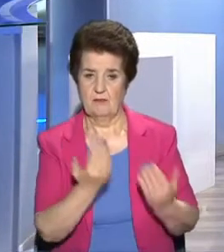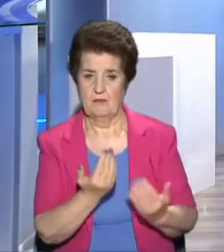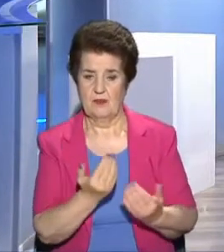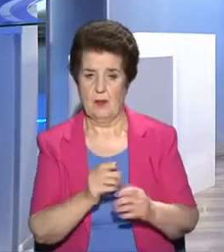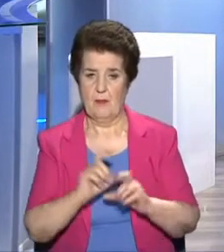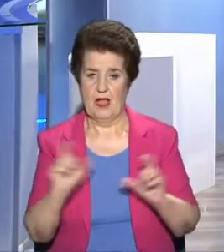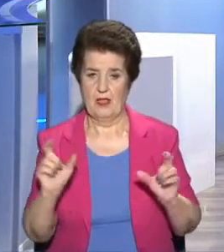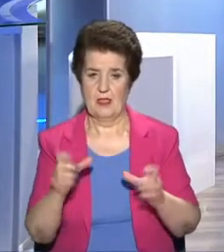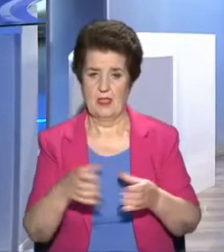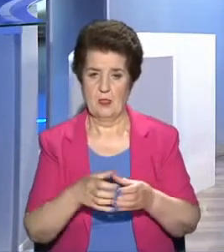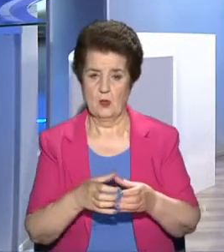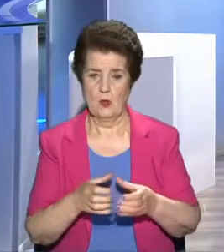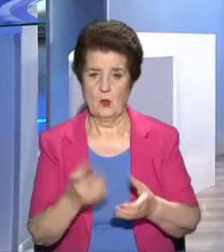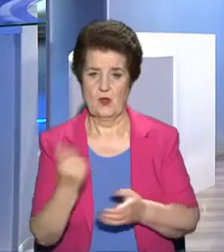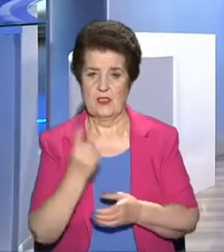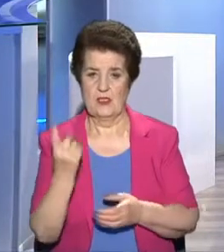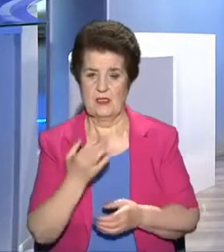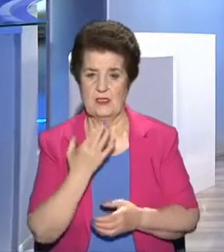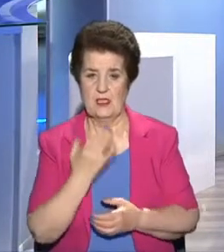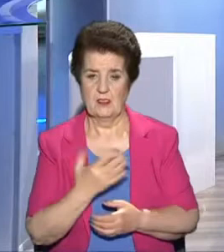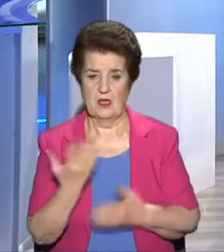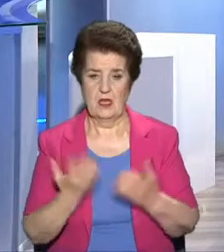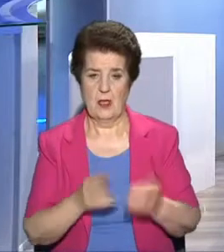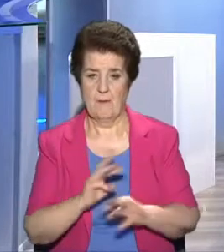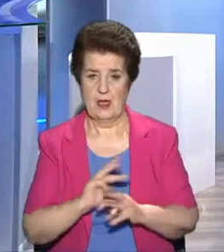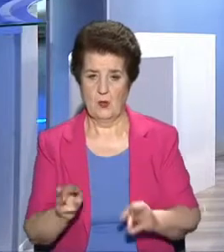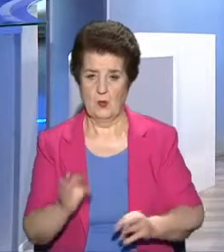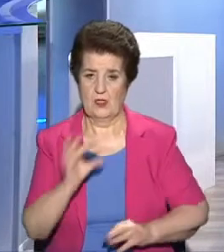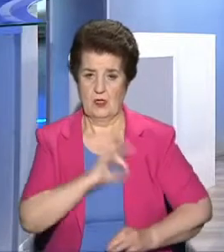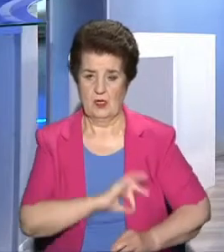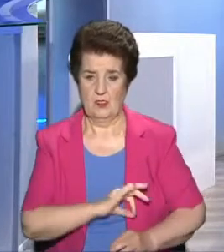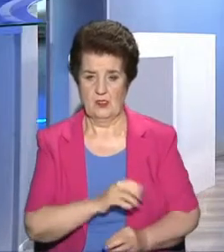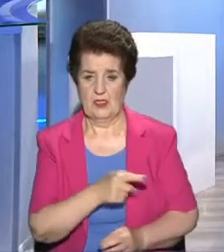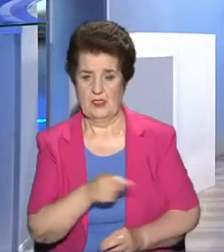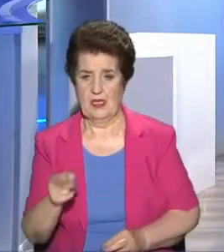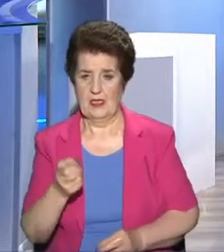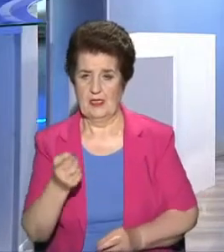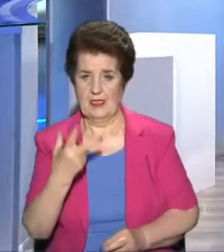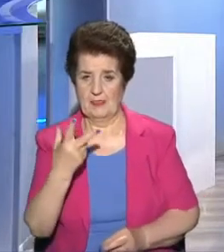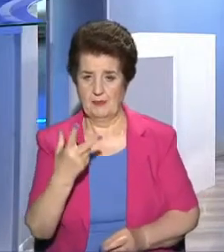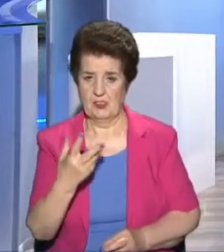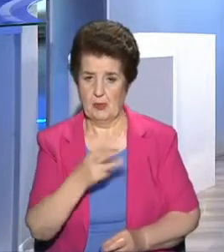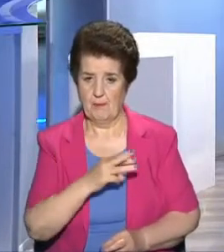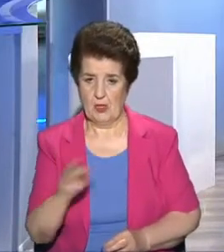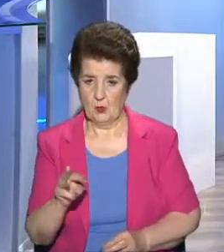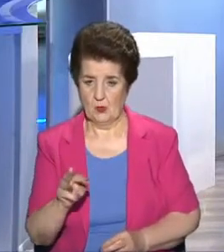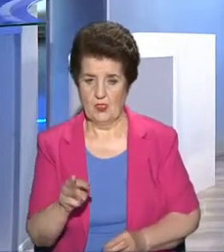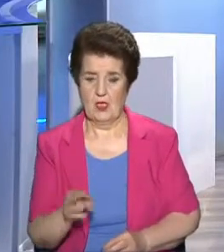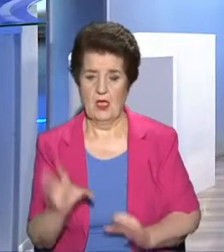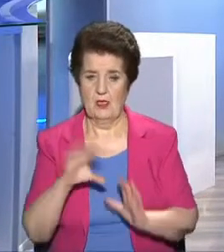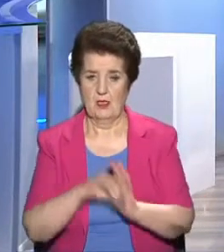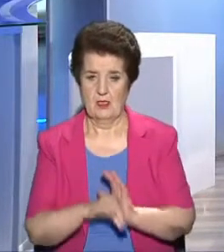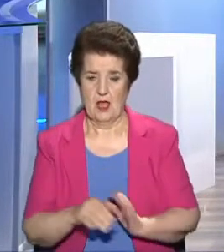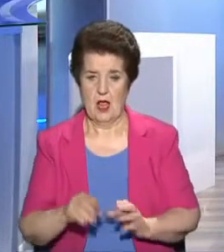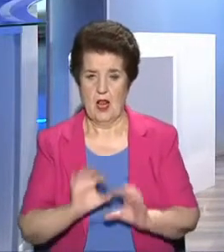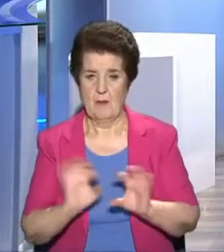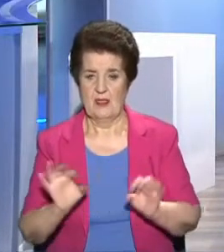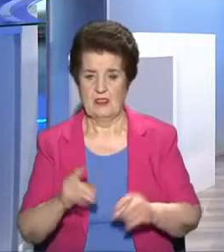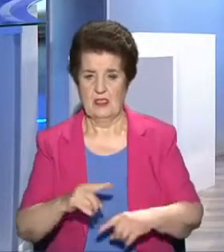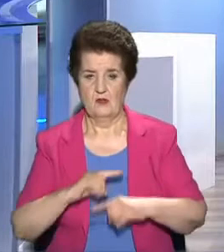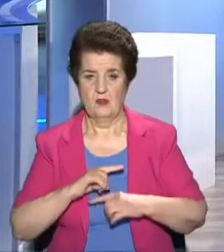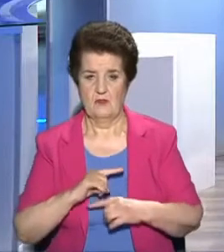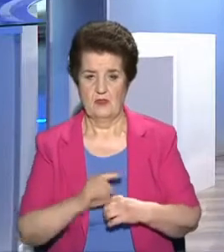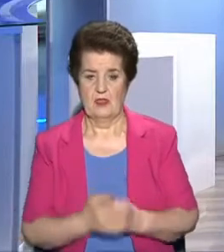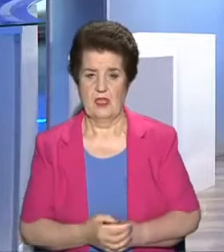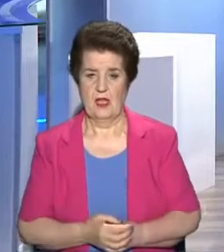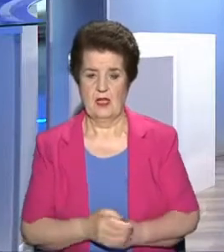naționale minutele care nu vor fi utilizate în cele 13 nu te va fi adăugat la mesajul de final sunt și reguli pe